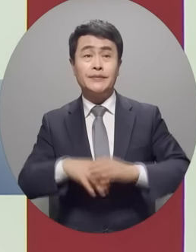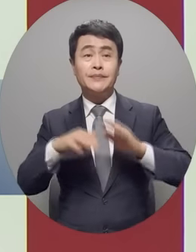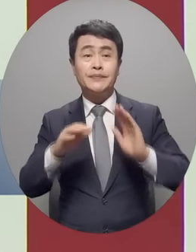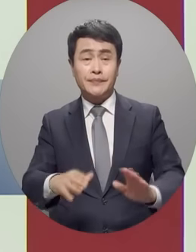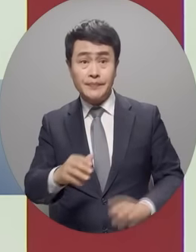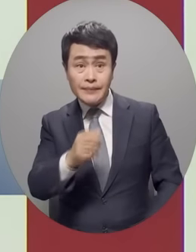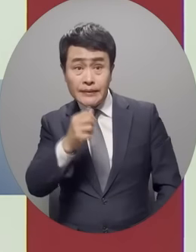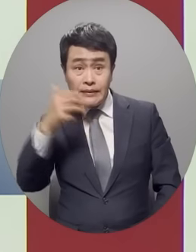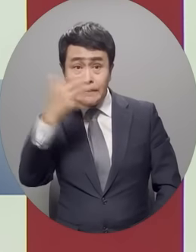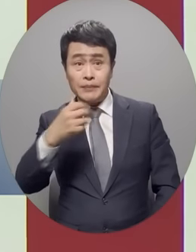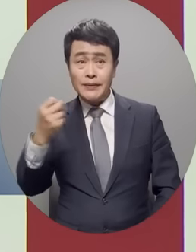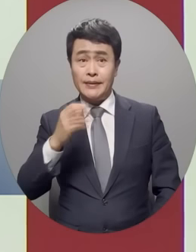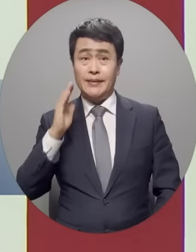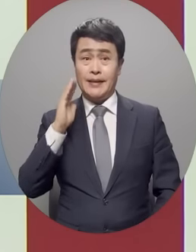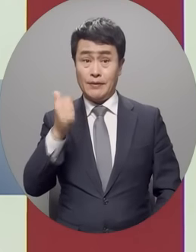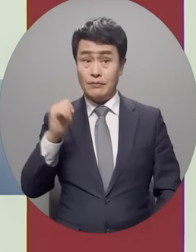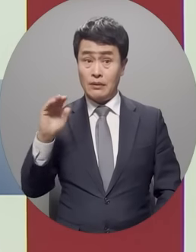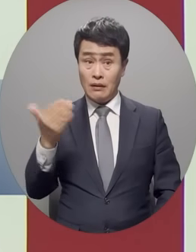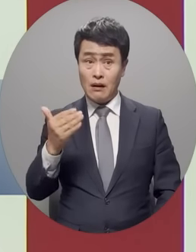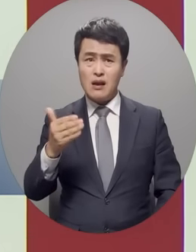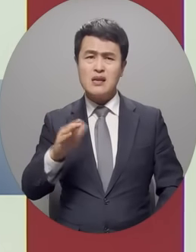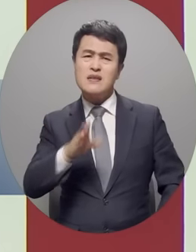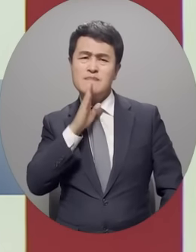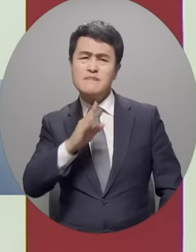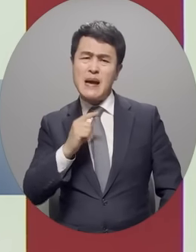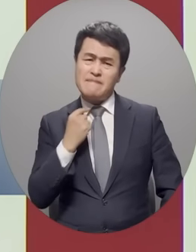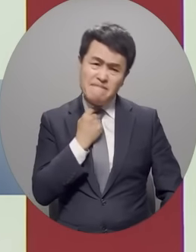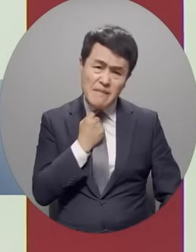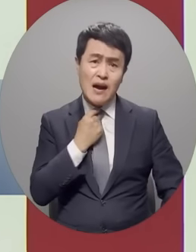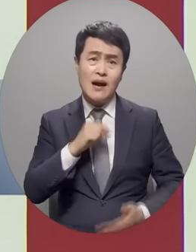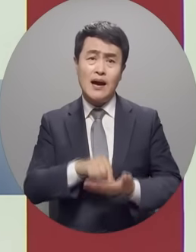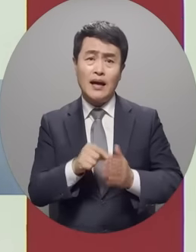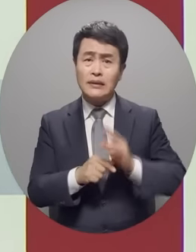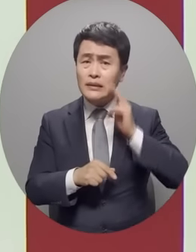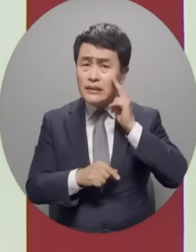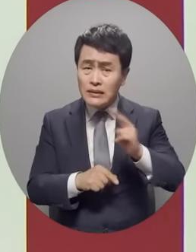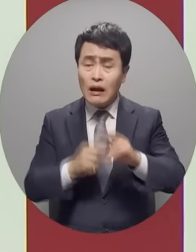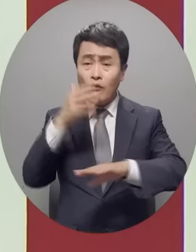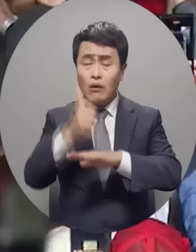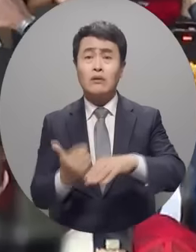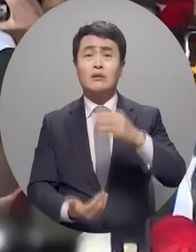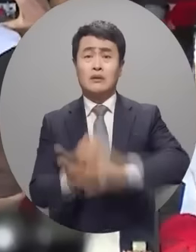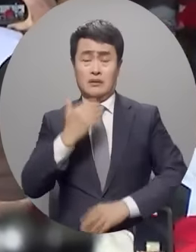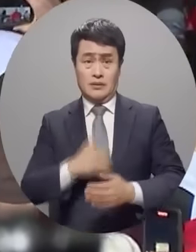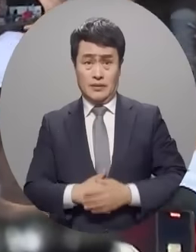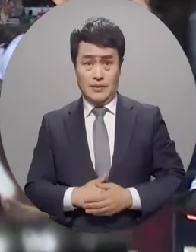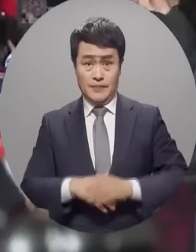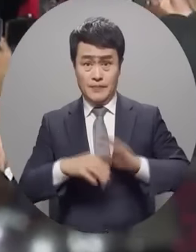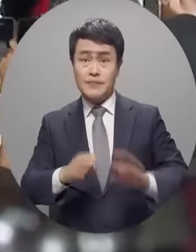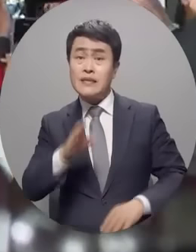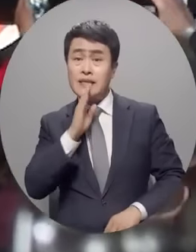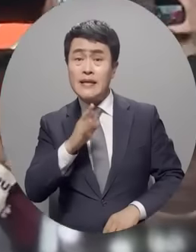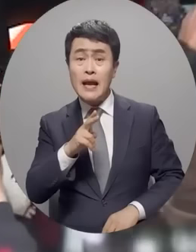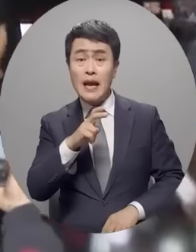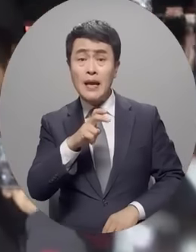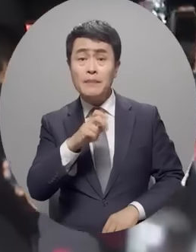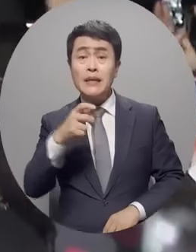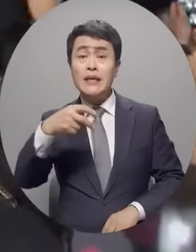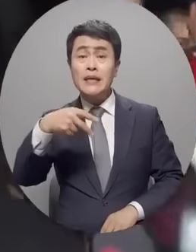Consequences of him ever being president again are brutally serious. 역시 미시간을 찾은